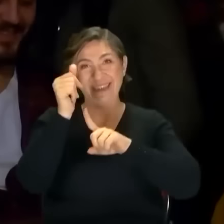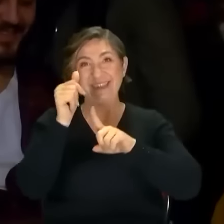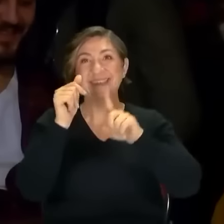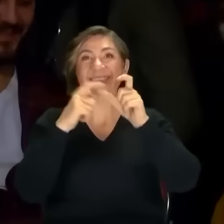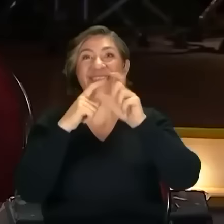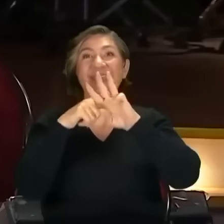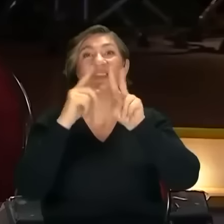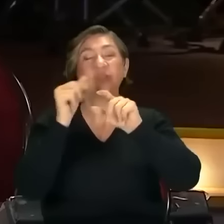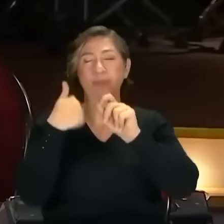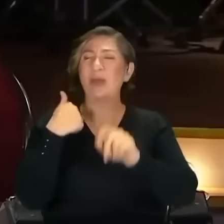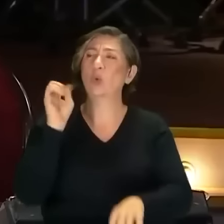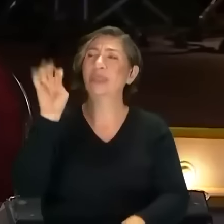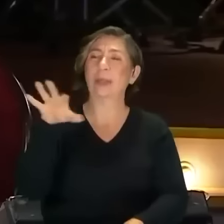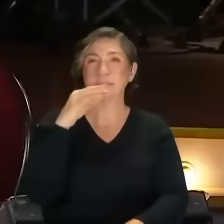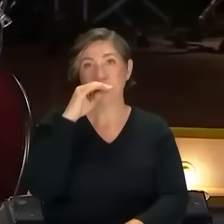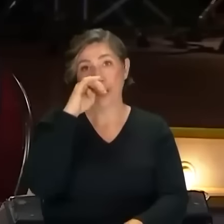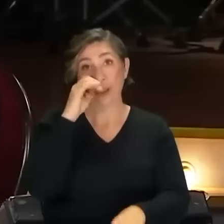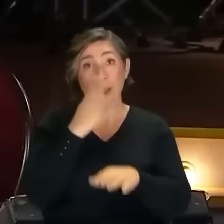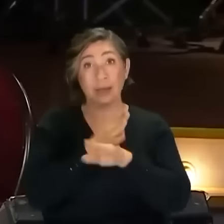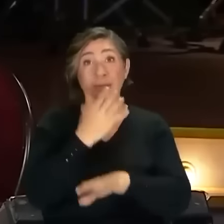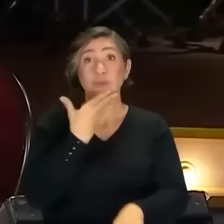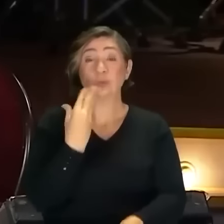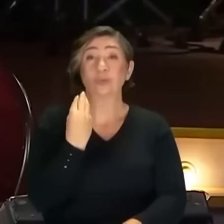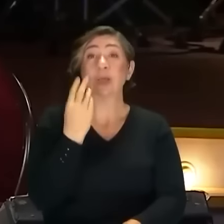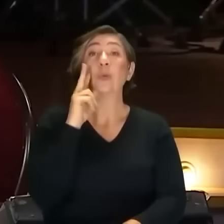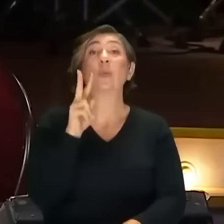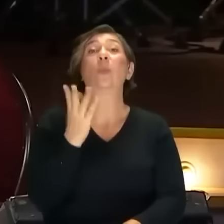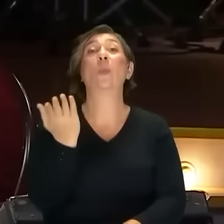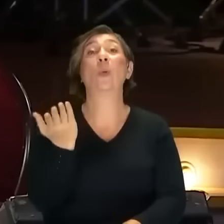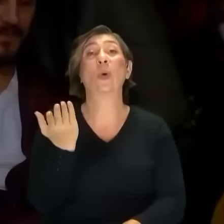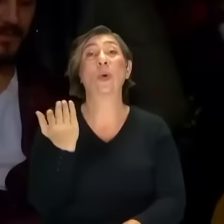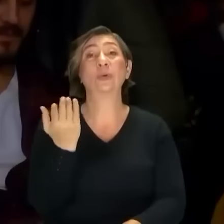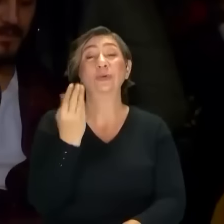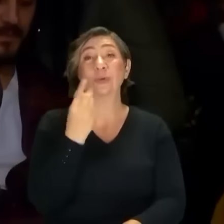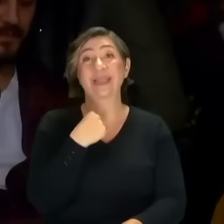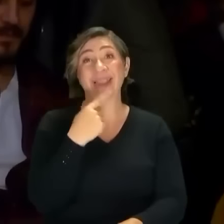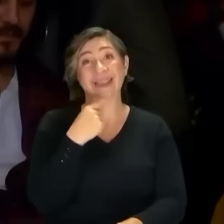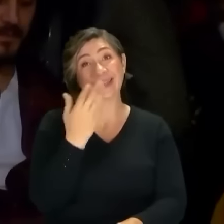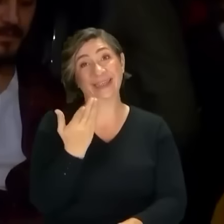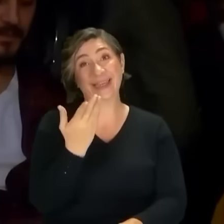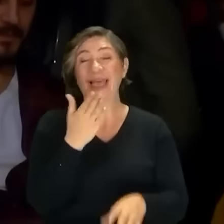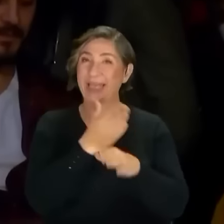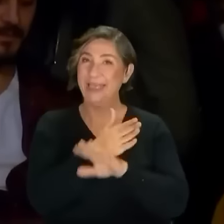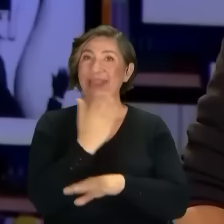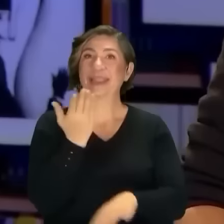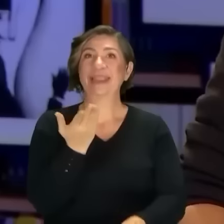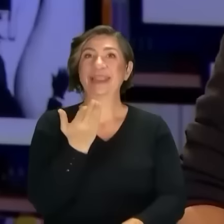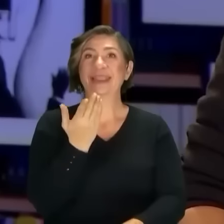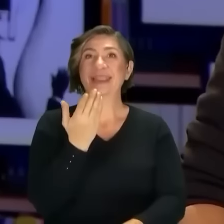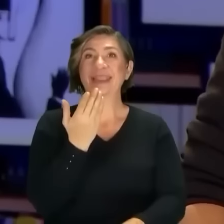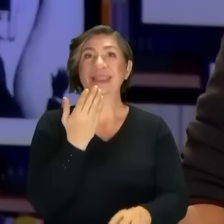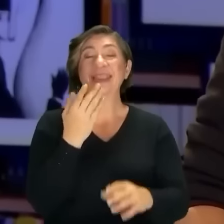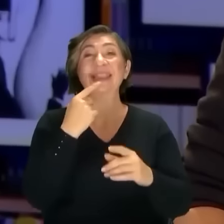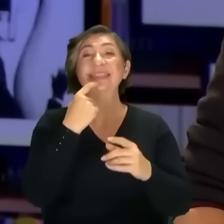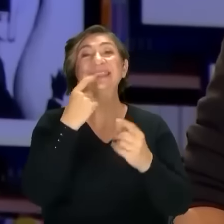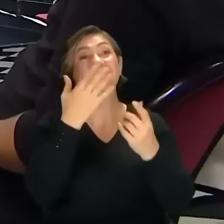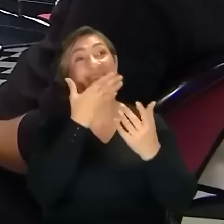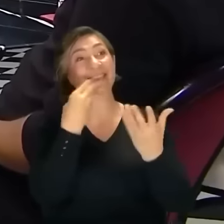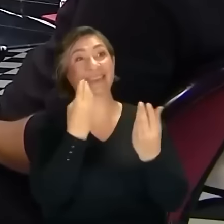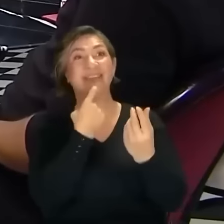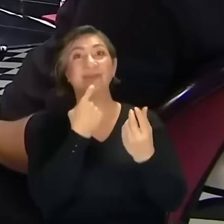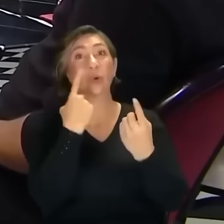ona gönderim Hakikaten çok güzel görünmüyor mu tabi teşekür çok hoş değil mi hakikaten değil mi neslinin en